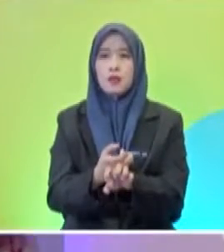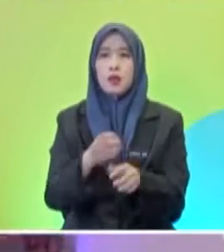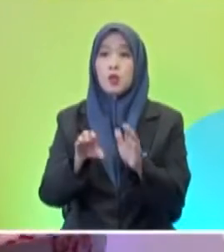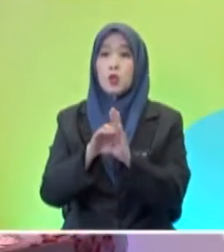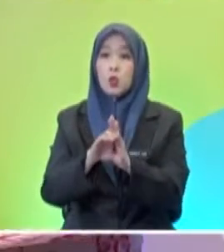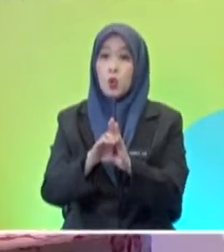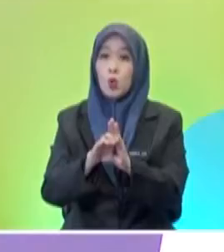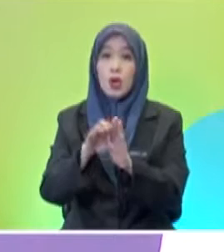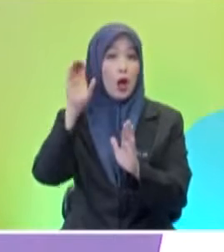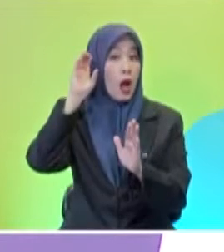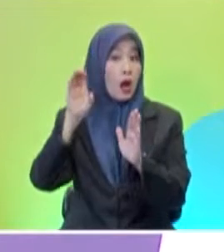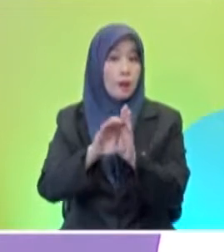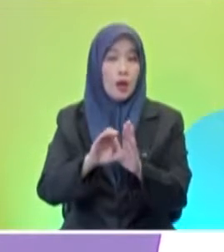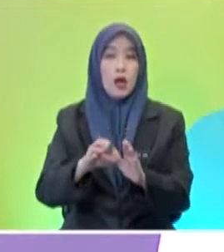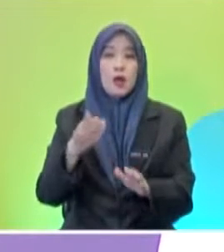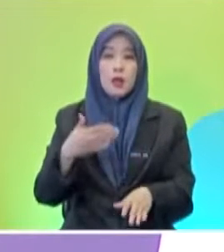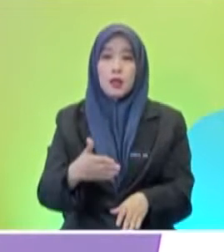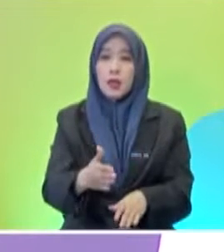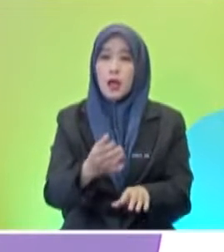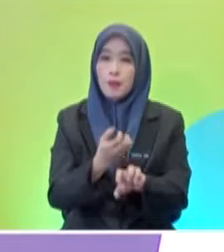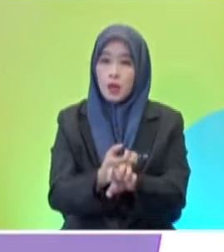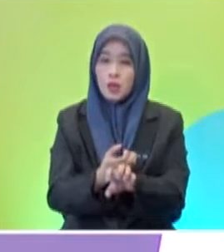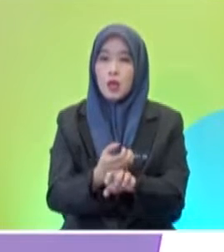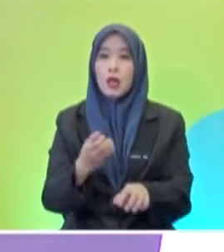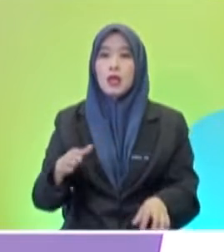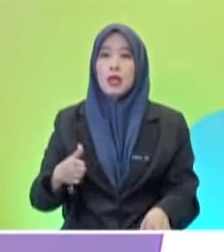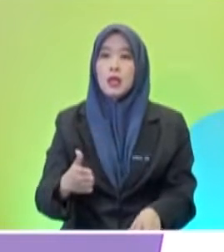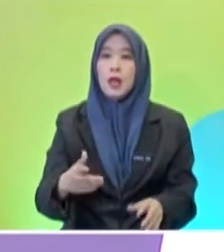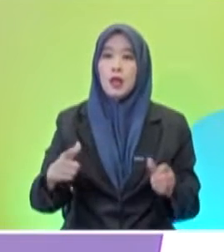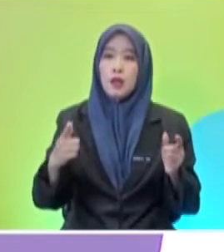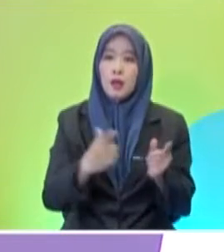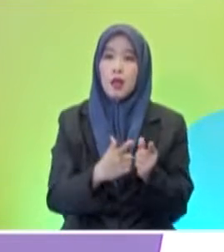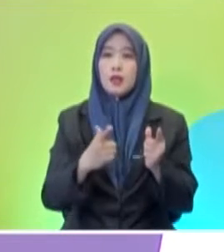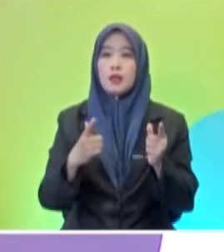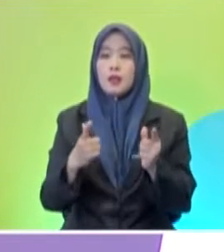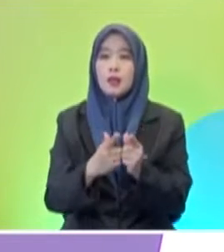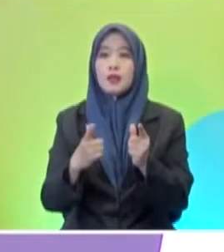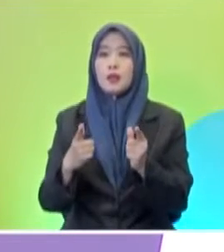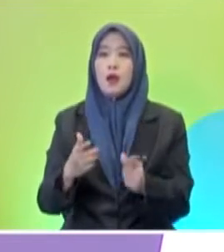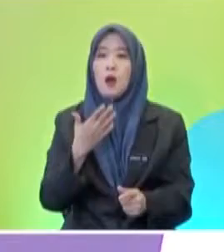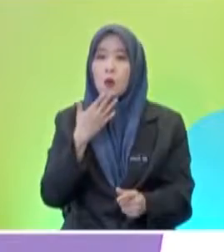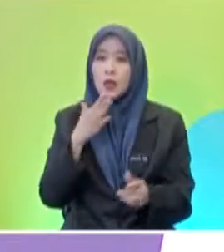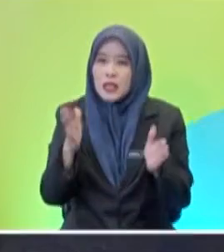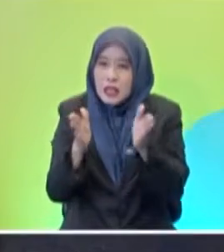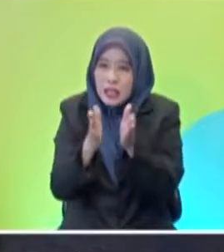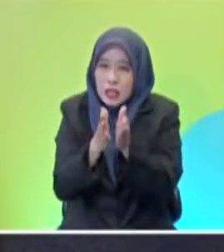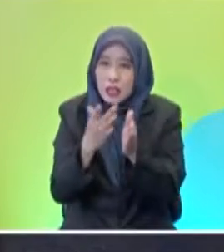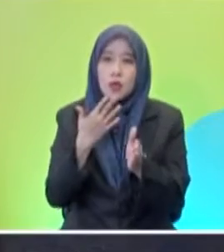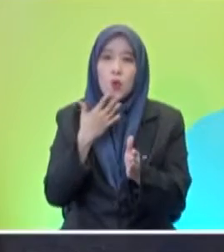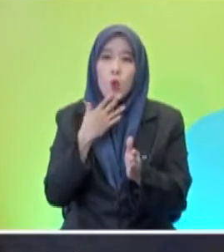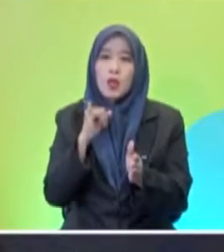emas. Ada juga ikan laga. Ikan laga tu yang kecil. Berwarna-warni, ekor dia cantik kan? Ikan kekek,